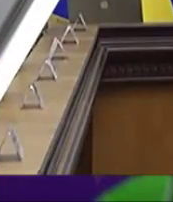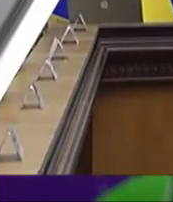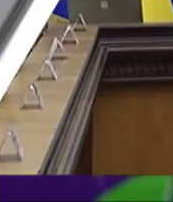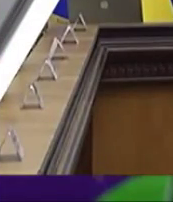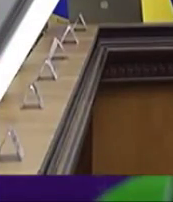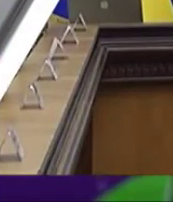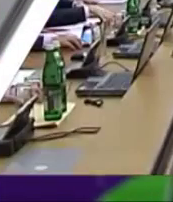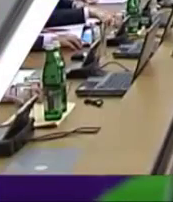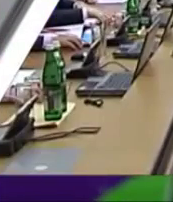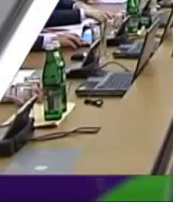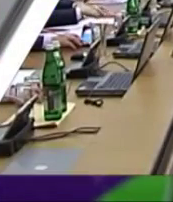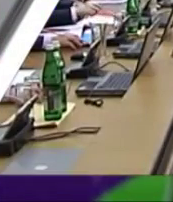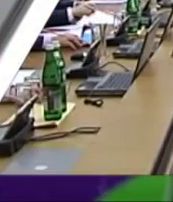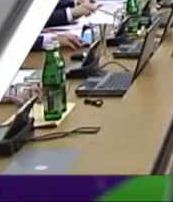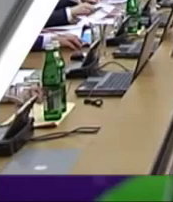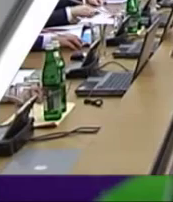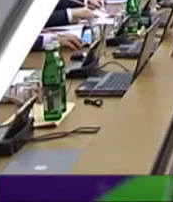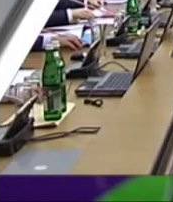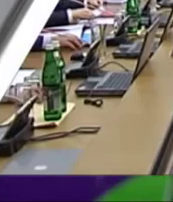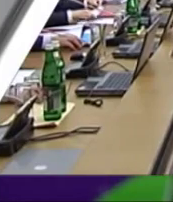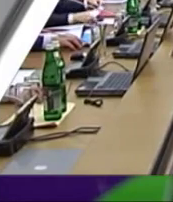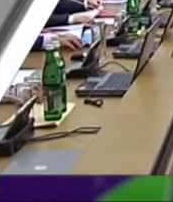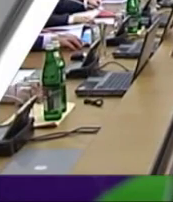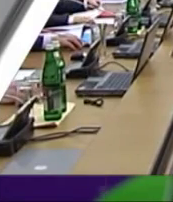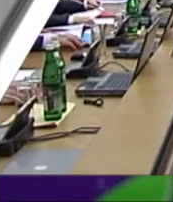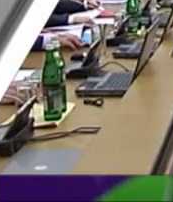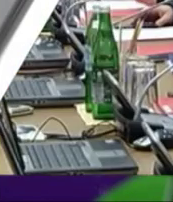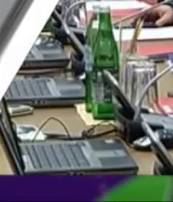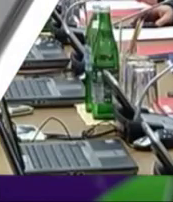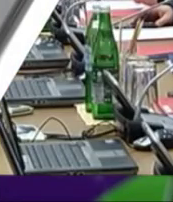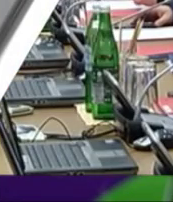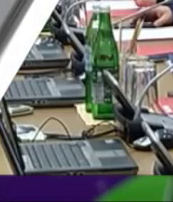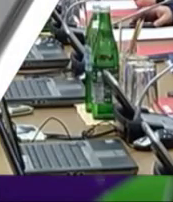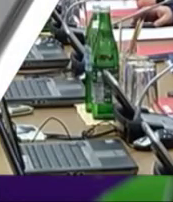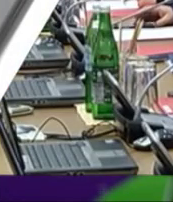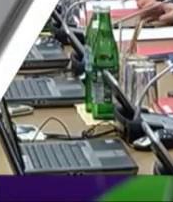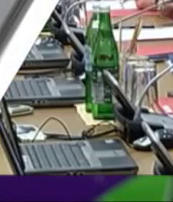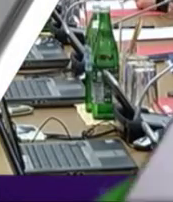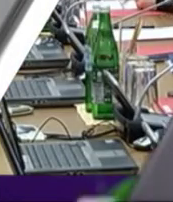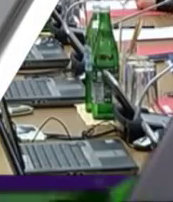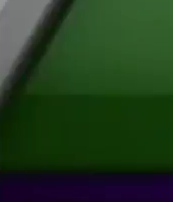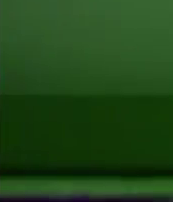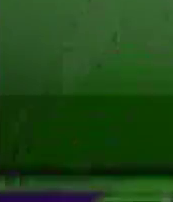Державному бюро розслідувань «Бути» Кабмін на позачерговому засіданні проголосував за його утворення.